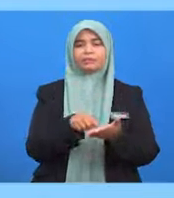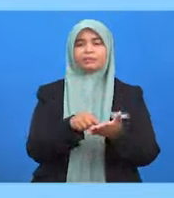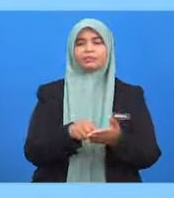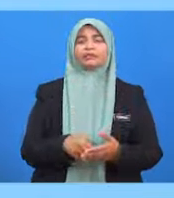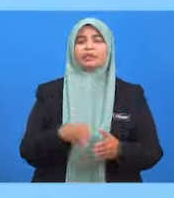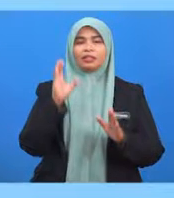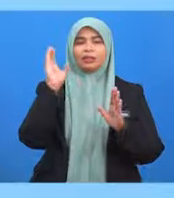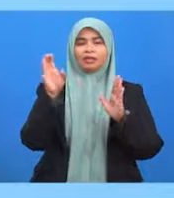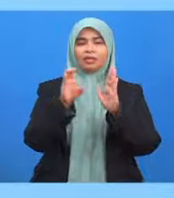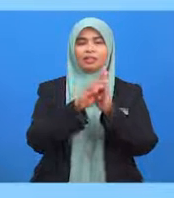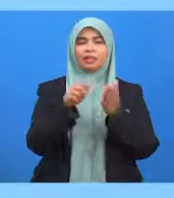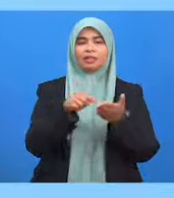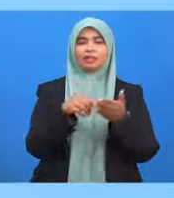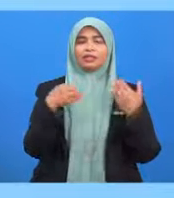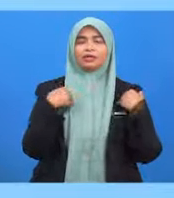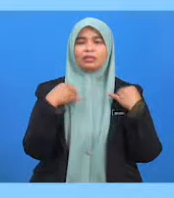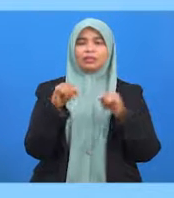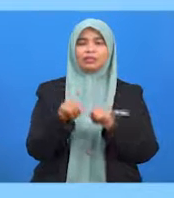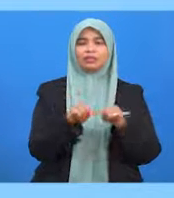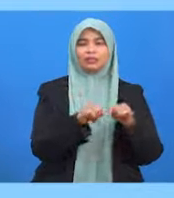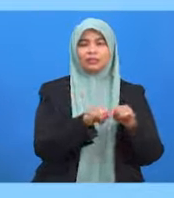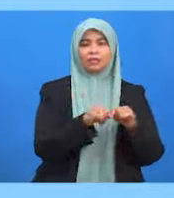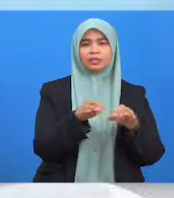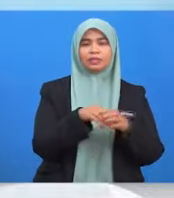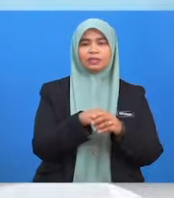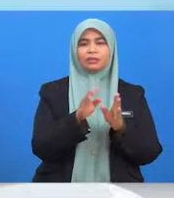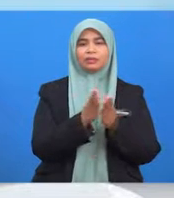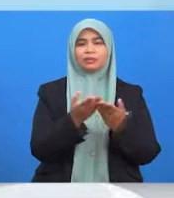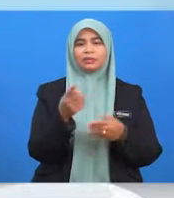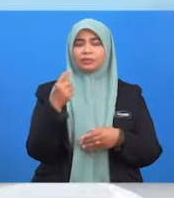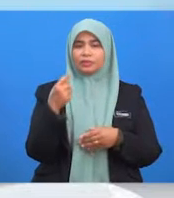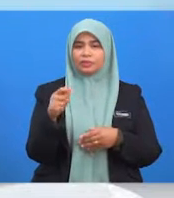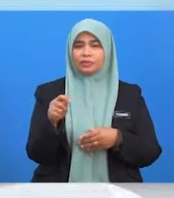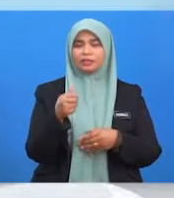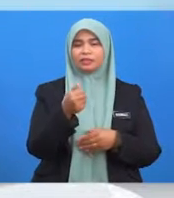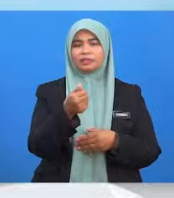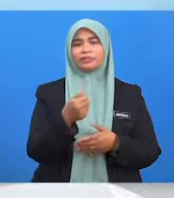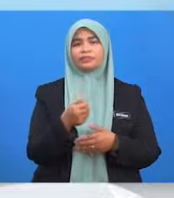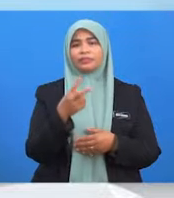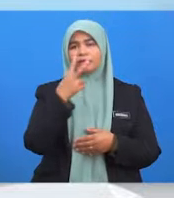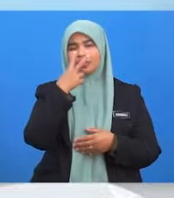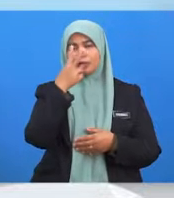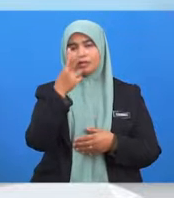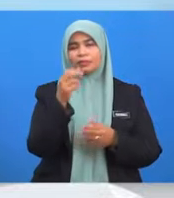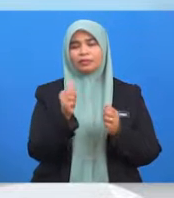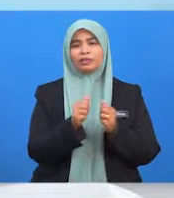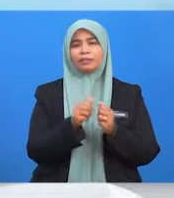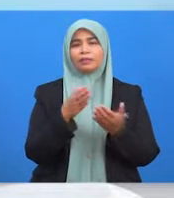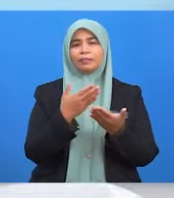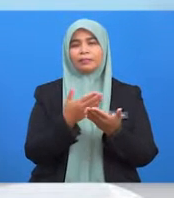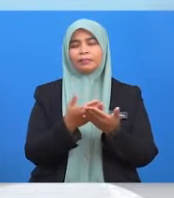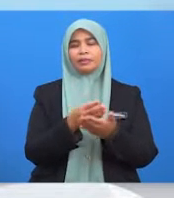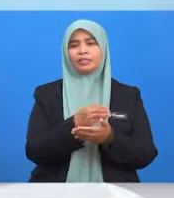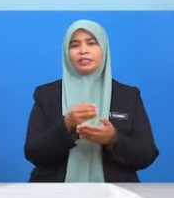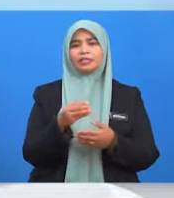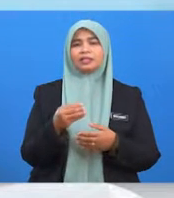Gambar ini terdapat juga dalam buku teks kamu. lihat dengan teliti dan